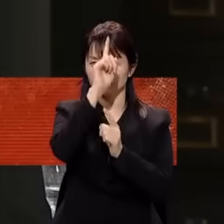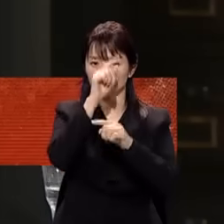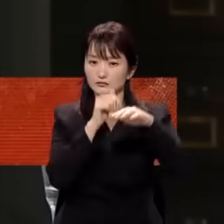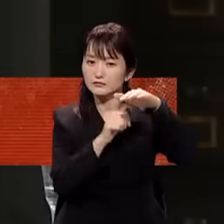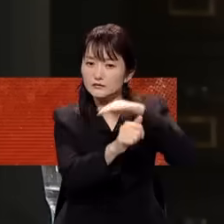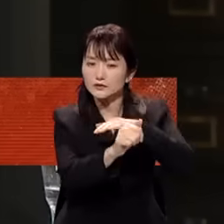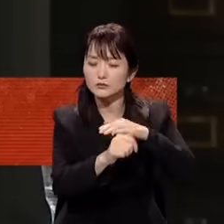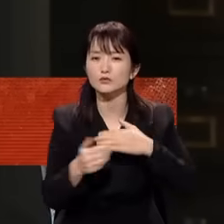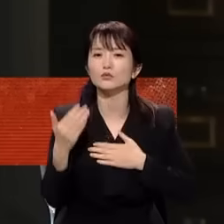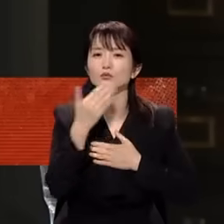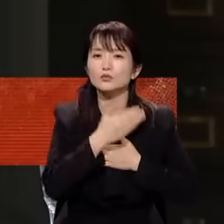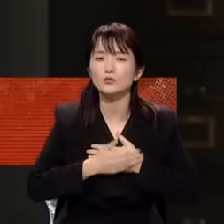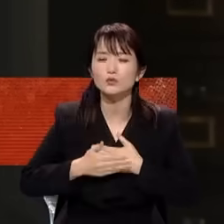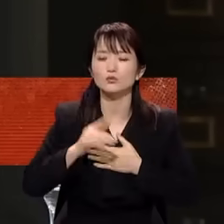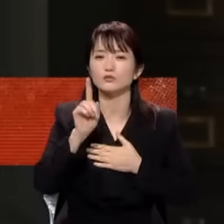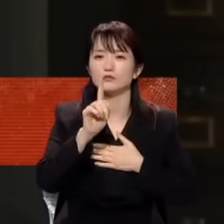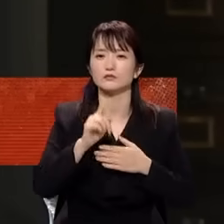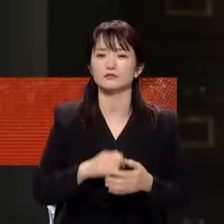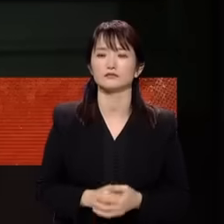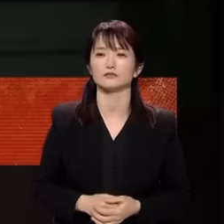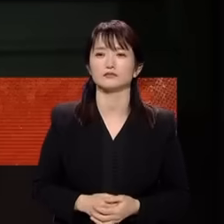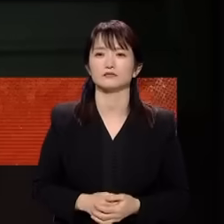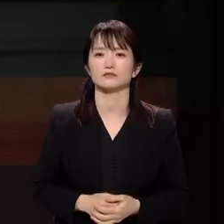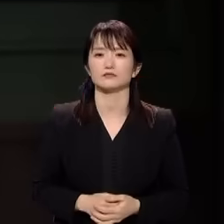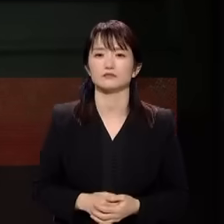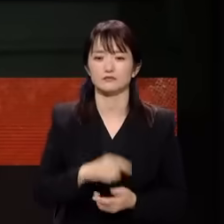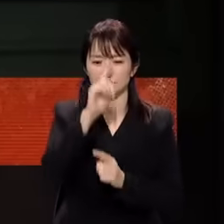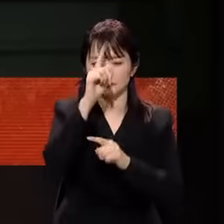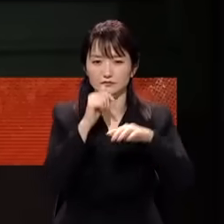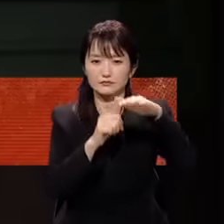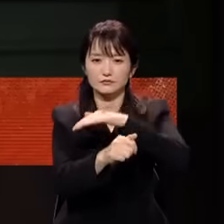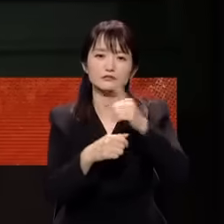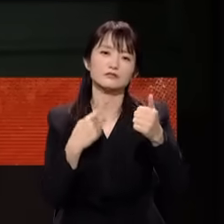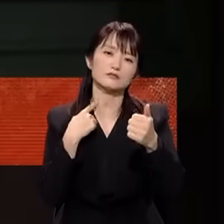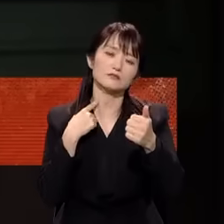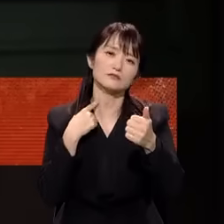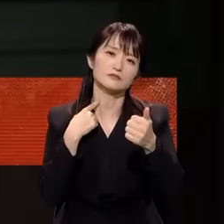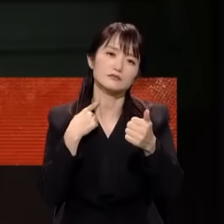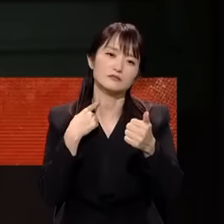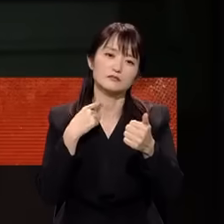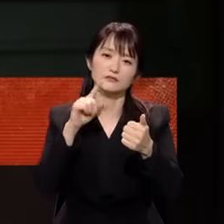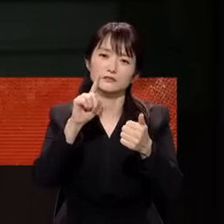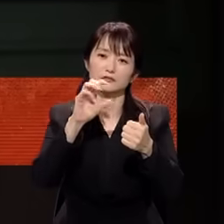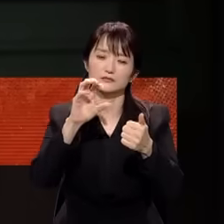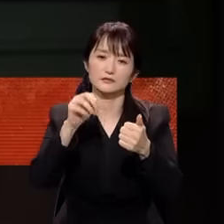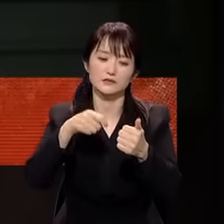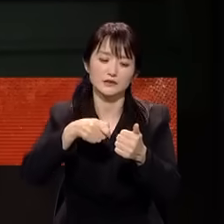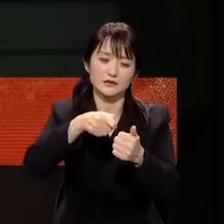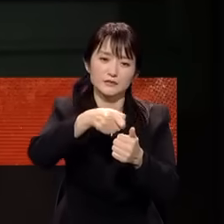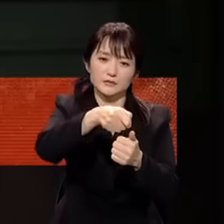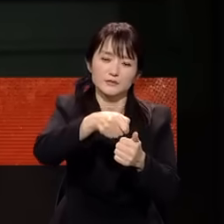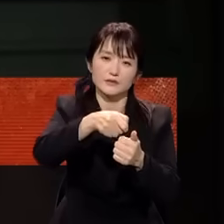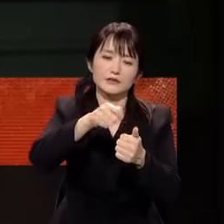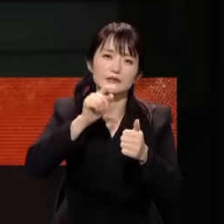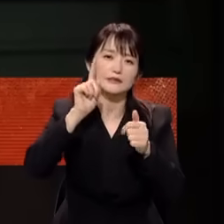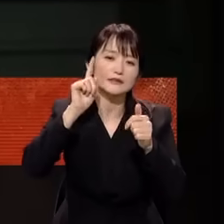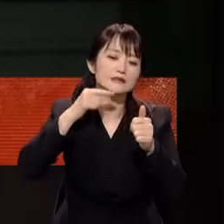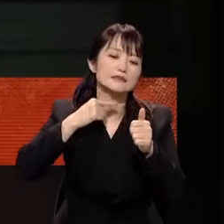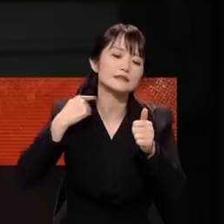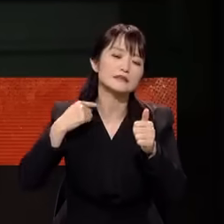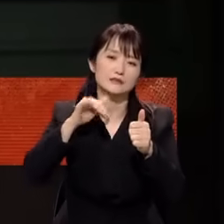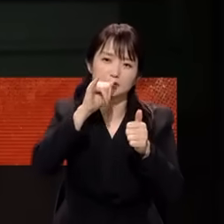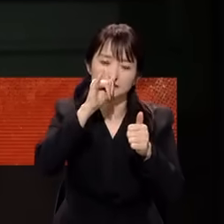상태는 어떻다고 하나요? 네, 이 대표는 목 부위에 1cm 정도의 열상을 입었고 생명에는 지장이 없는 상태입니다.